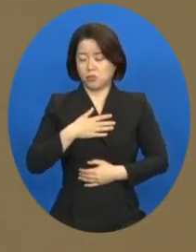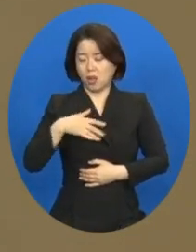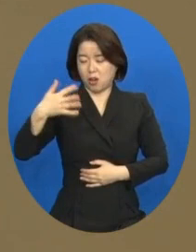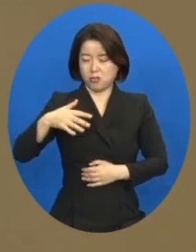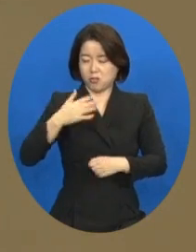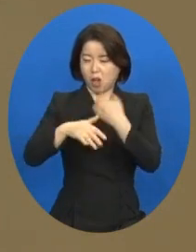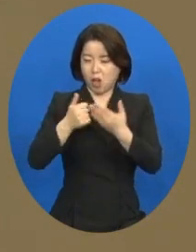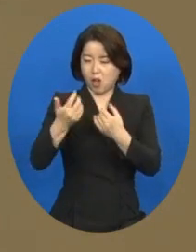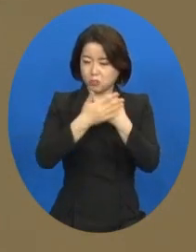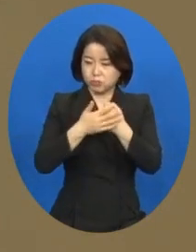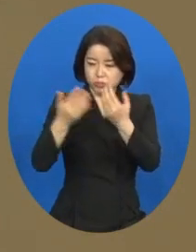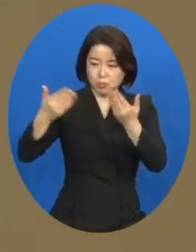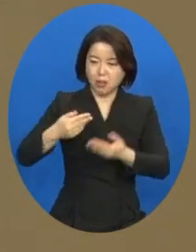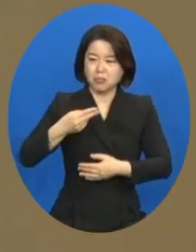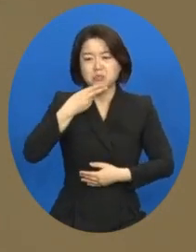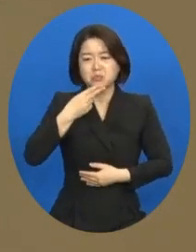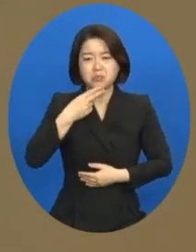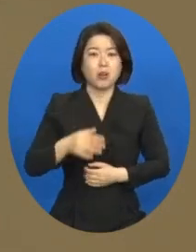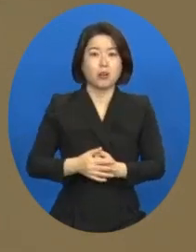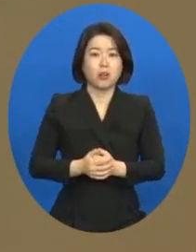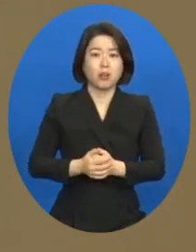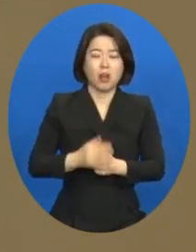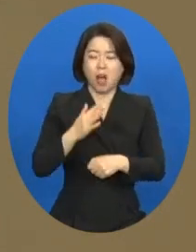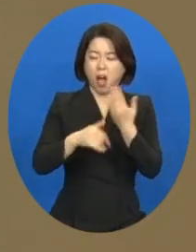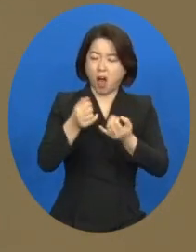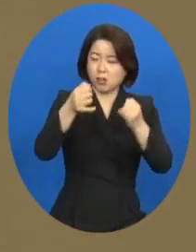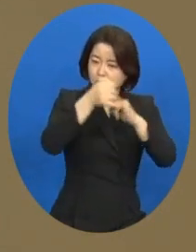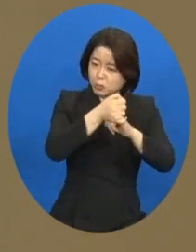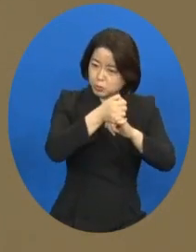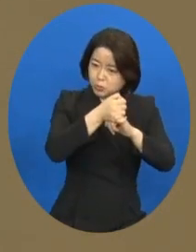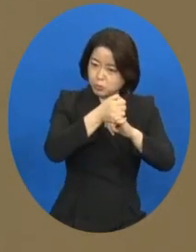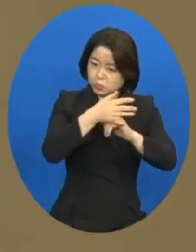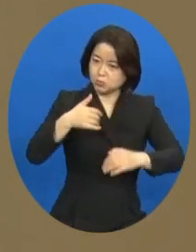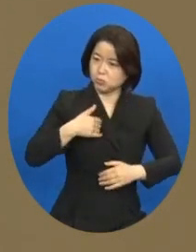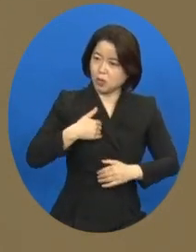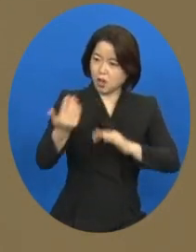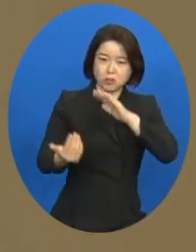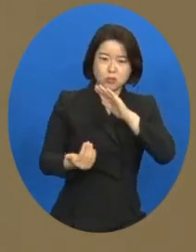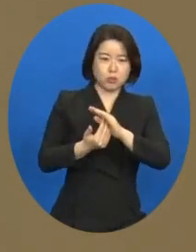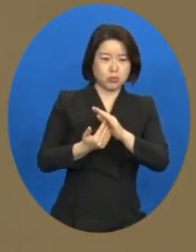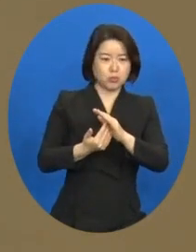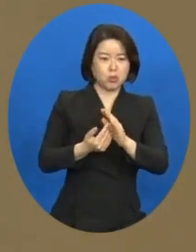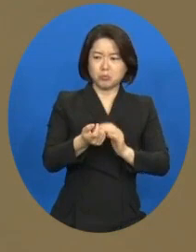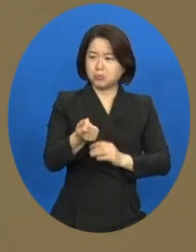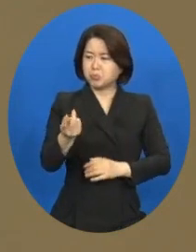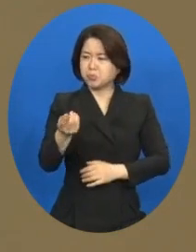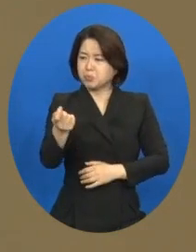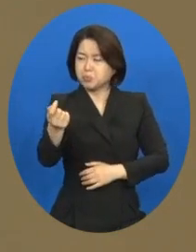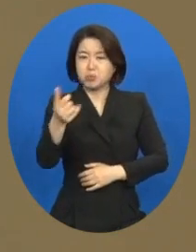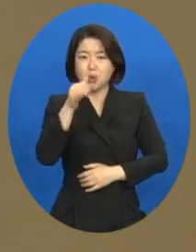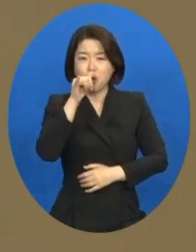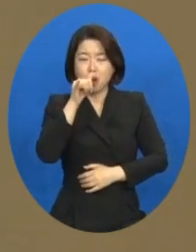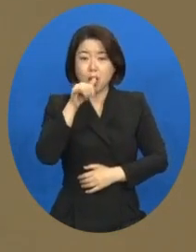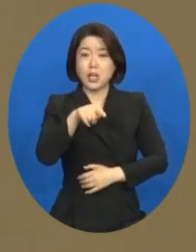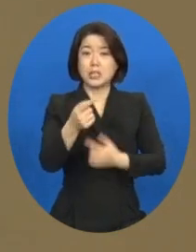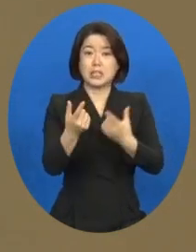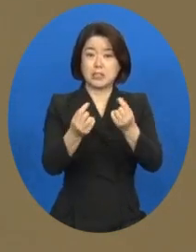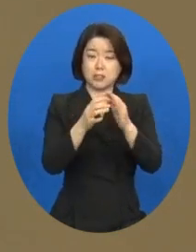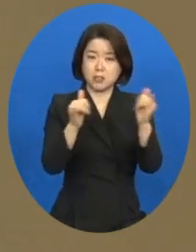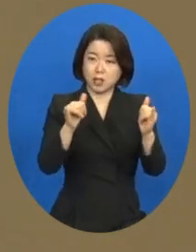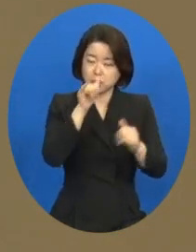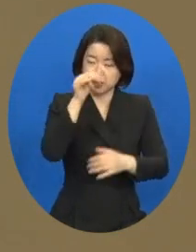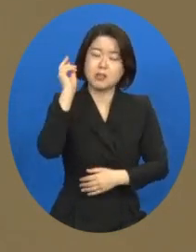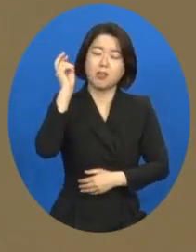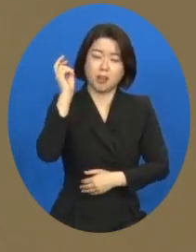하나님의 은혜 별로 못 받았는데요. 하나님의 약속 내게 이루어진 거 별로 없는데요. 이런 분들도 혹